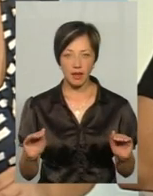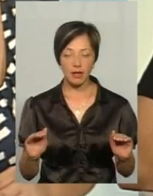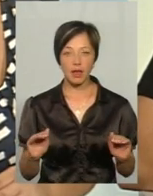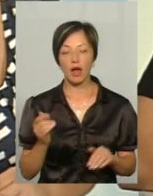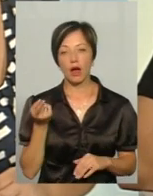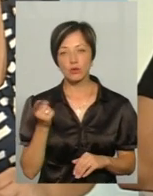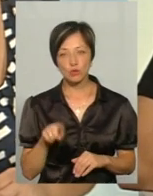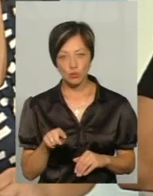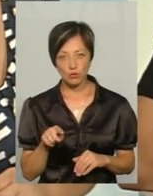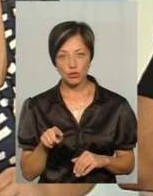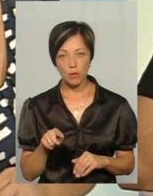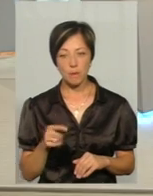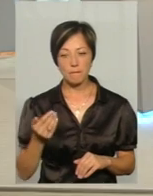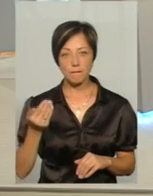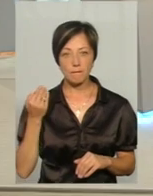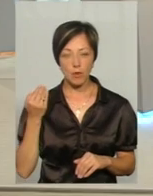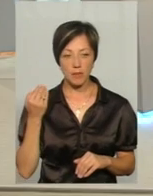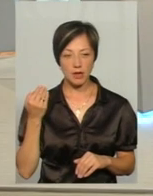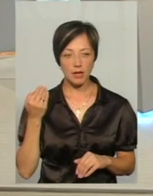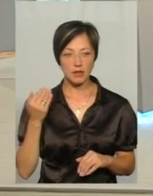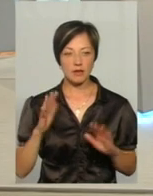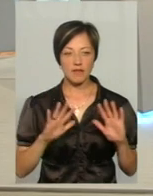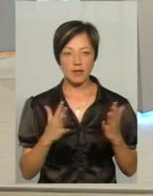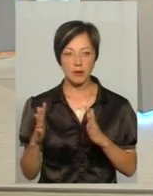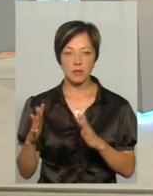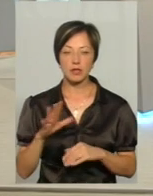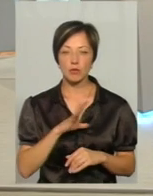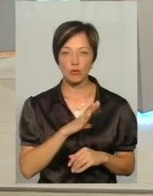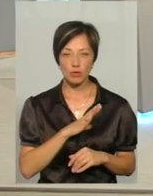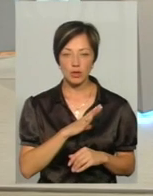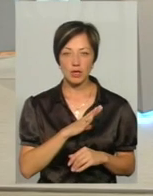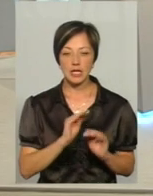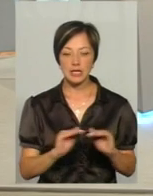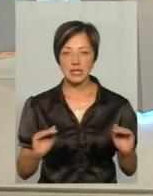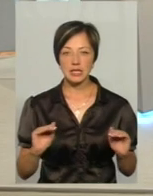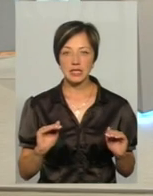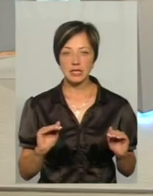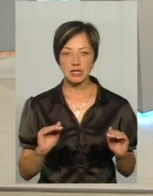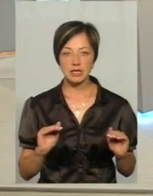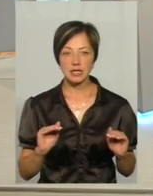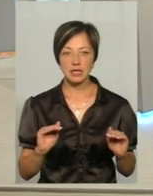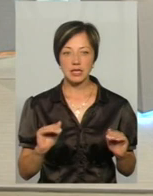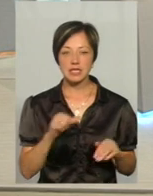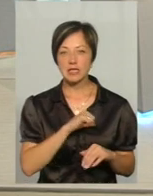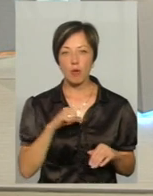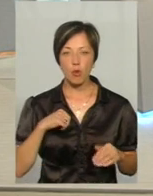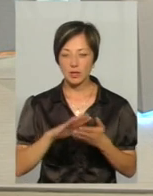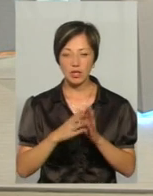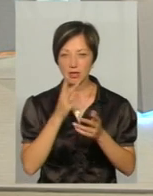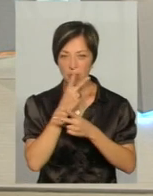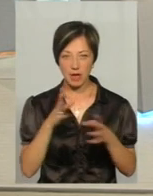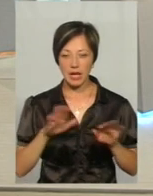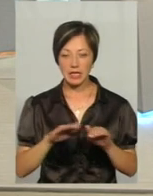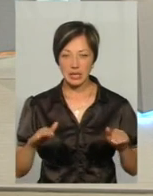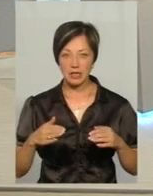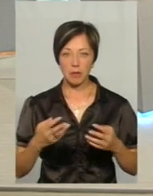Тому попередні випадки були, то якби діти самої картини не бачили. Що дітей, коли вже діти